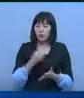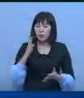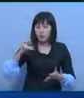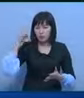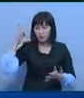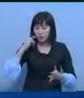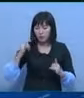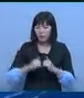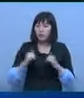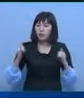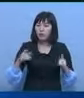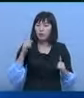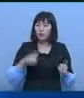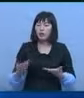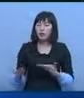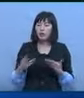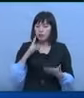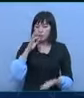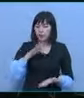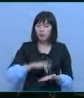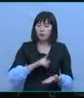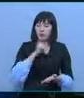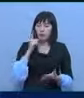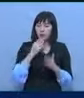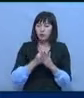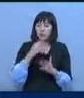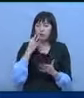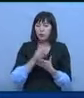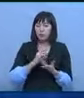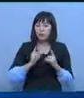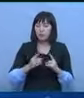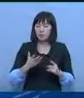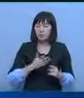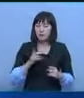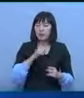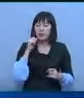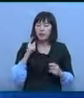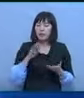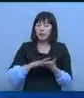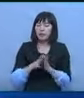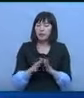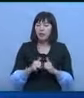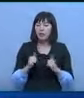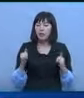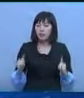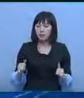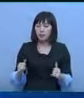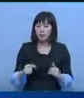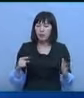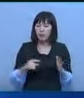үлкен азаматтар шақырып отырмыз, яғни Шымкент қаласының жастарымен өзінің тәжірибесімен бөлісіп, біздің жастардың потенциалын ашу